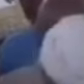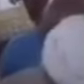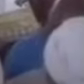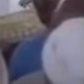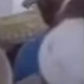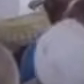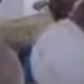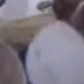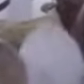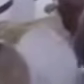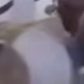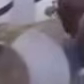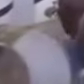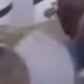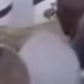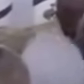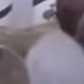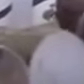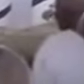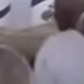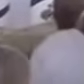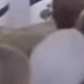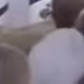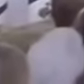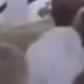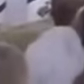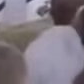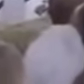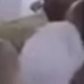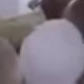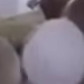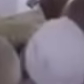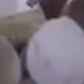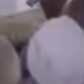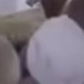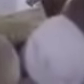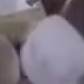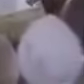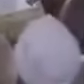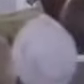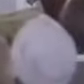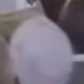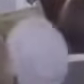ungalibhekisi hawu phansi lime kahle hawu libonisa ukuthi usumele